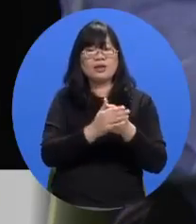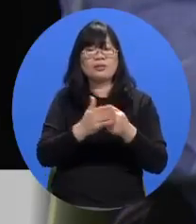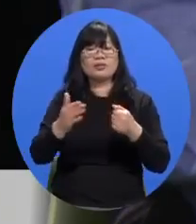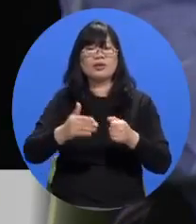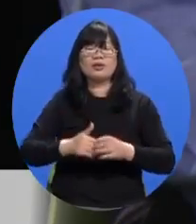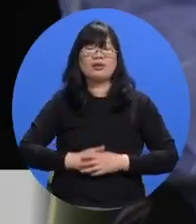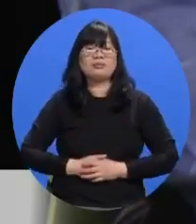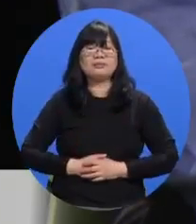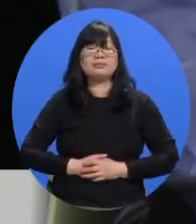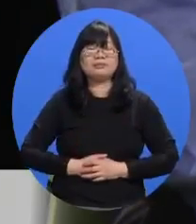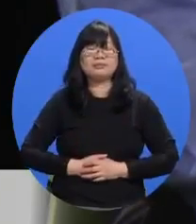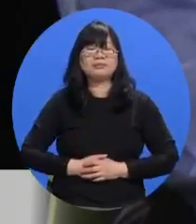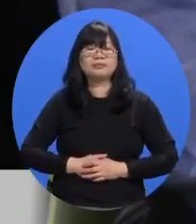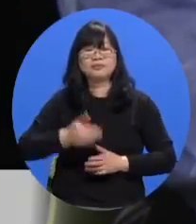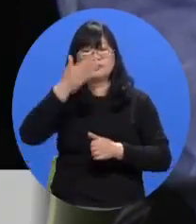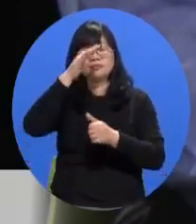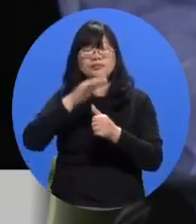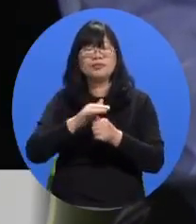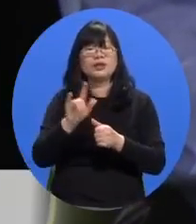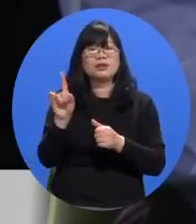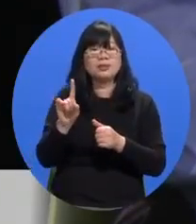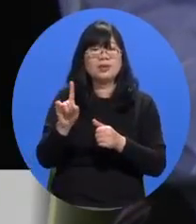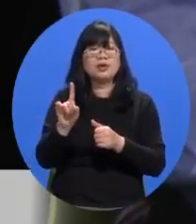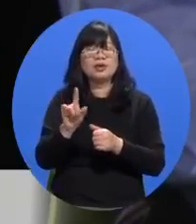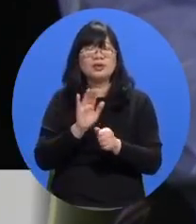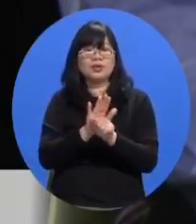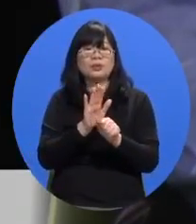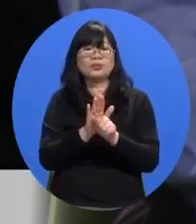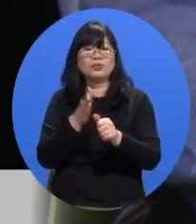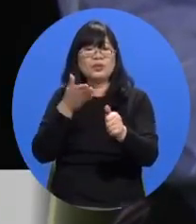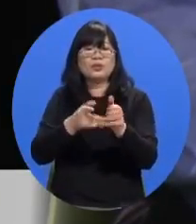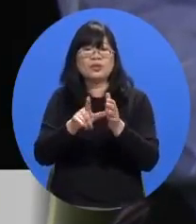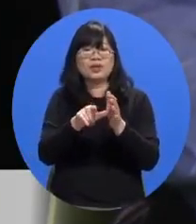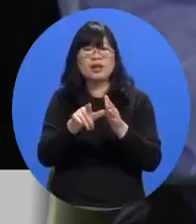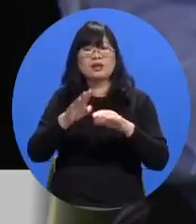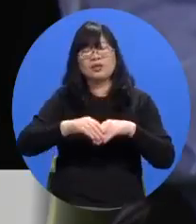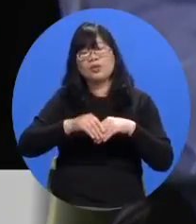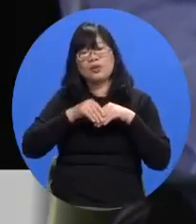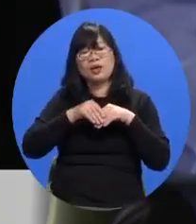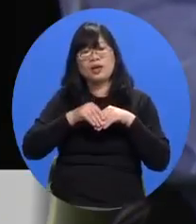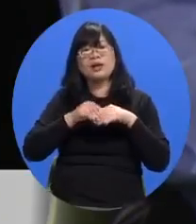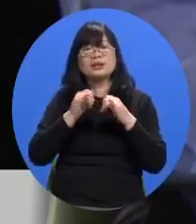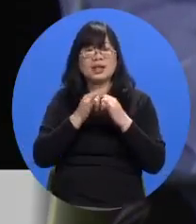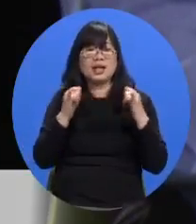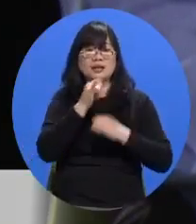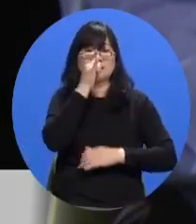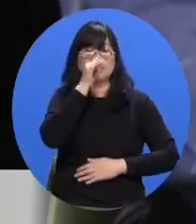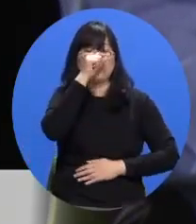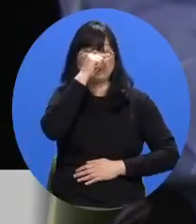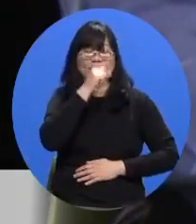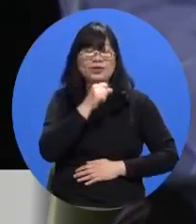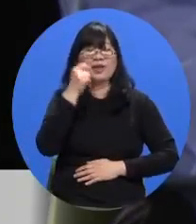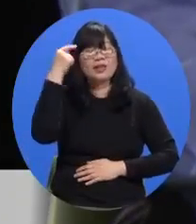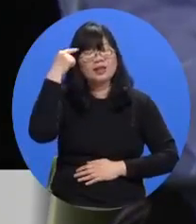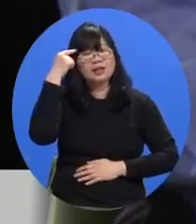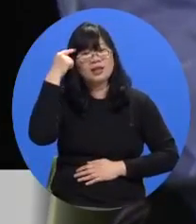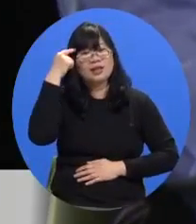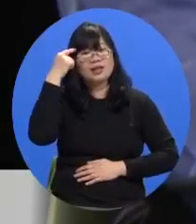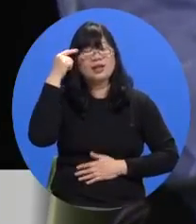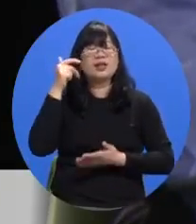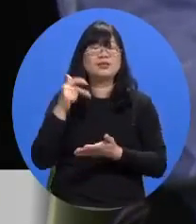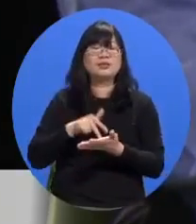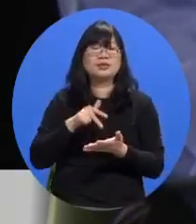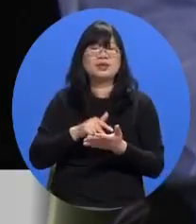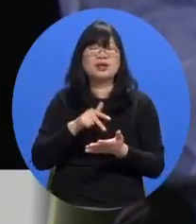아, 네네. 네, 그래서 청소년들이 어떤 도움을 요청할 때 그 손을 잡아줄 수 있는 사람이 있었으면 좋겠다라는